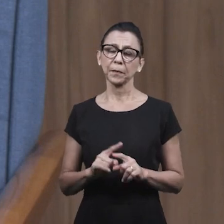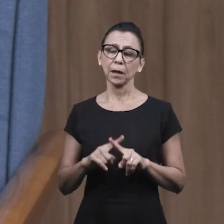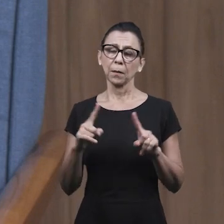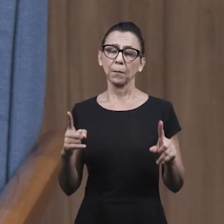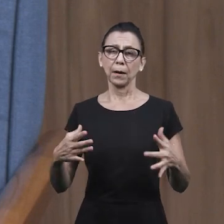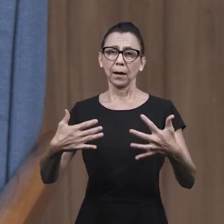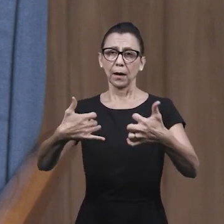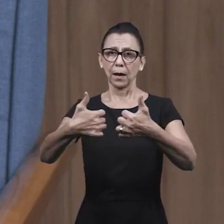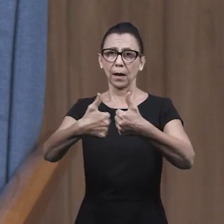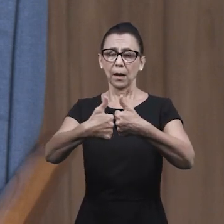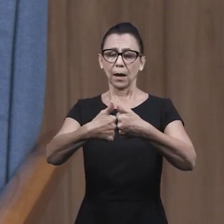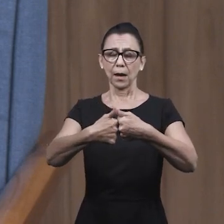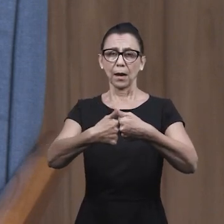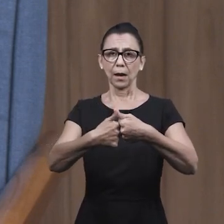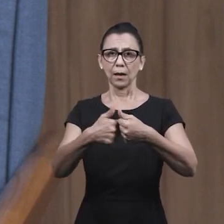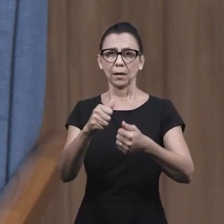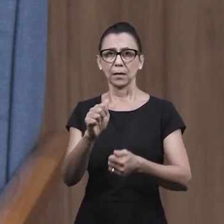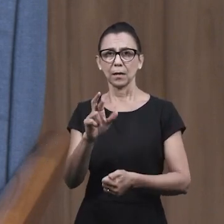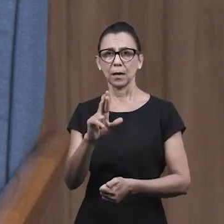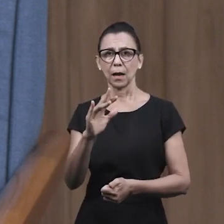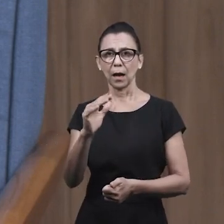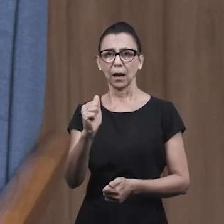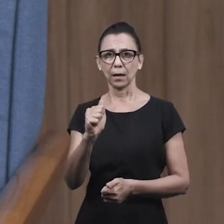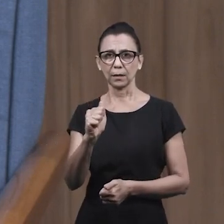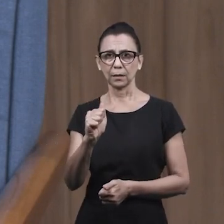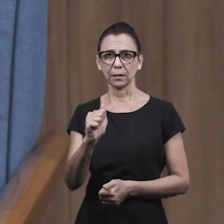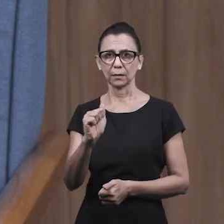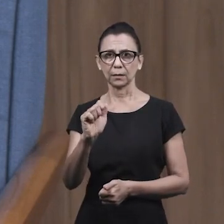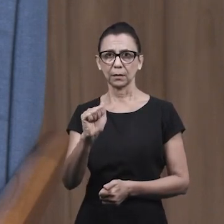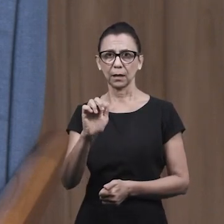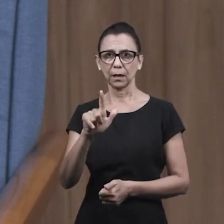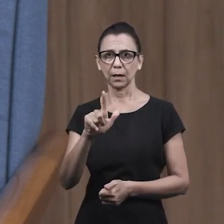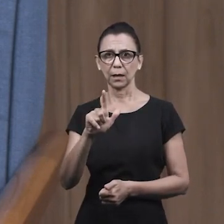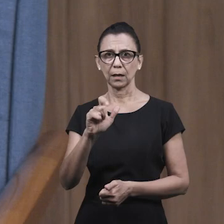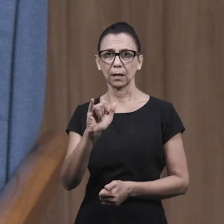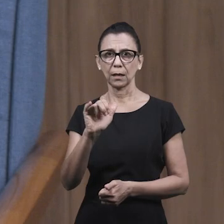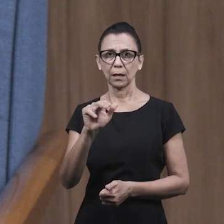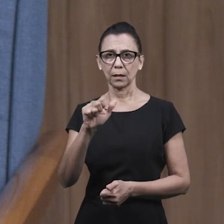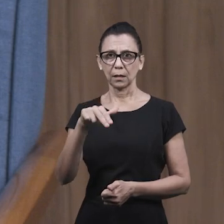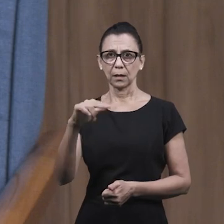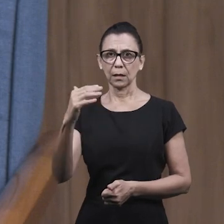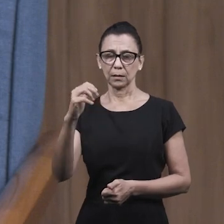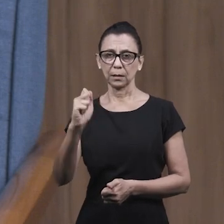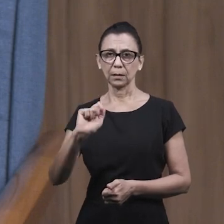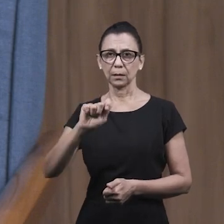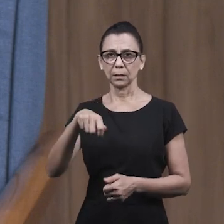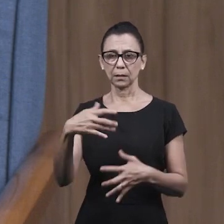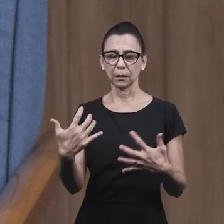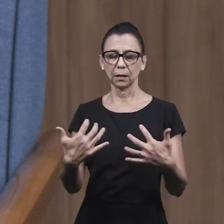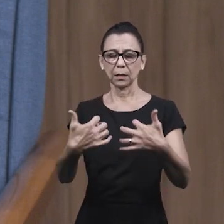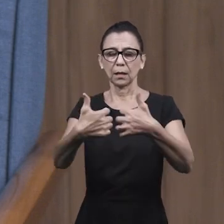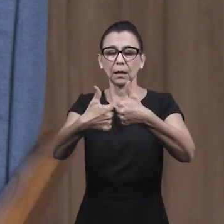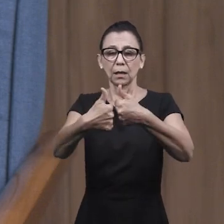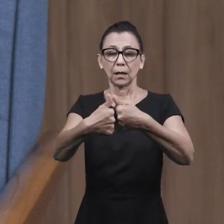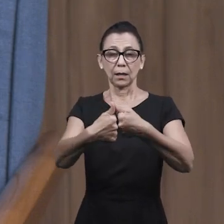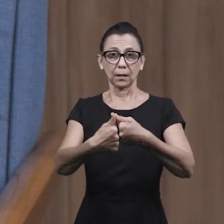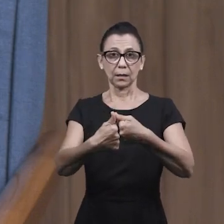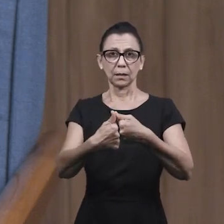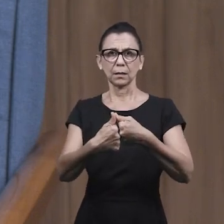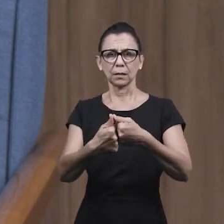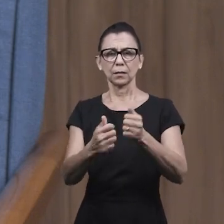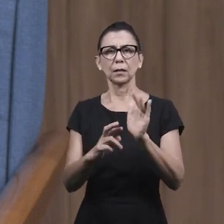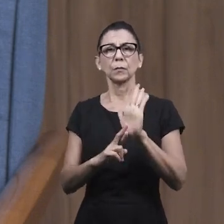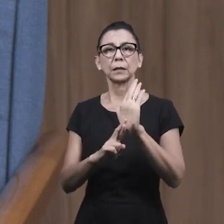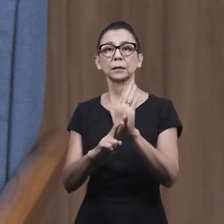tabernacle. Maintenant, l'arche de l'alliance parlait d'un pacte. L'alliance, c'est un pacte de Dieu avec le peuple d'Israël.